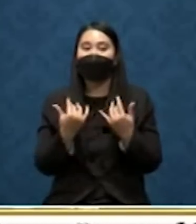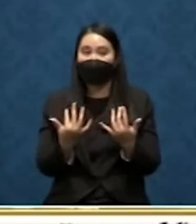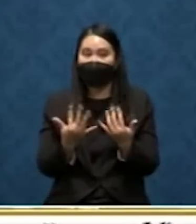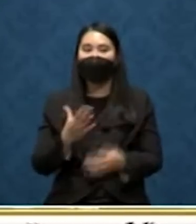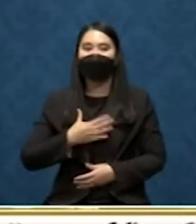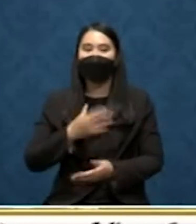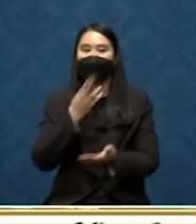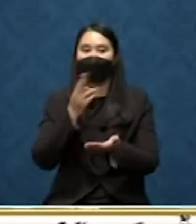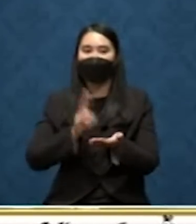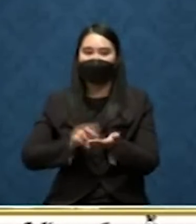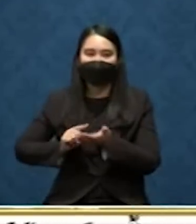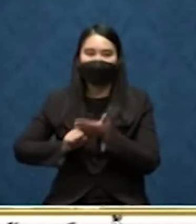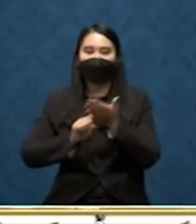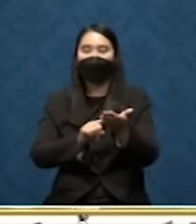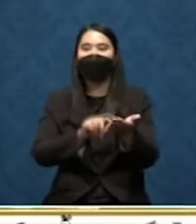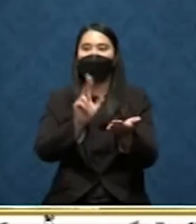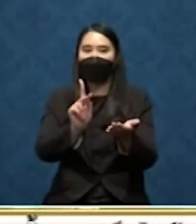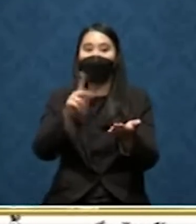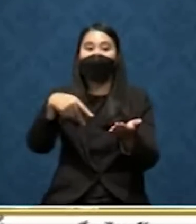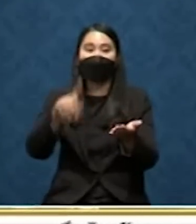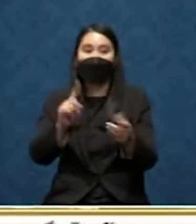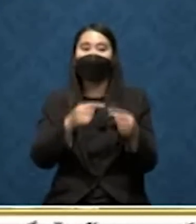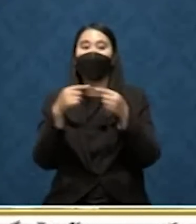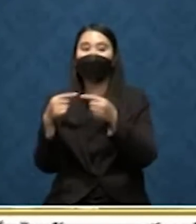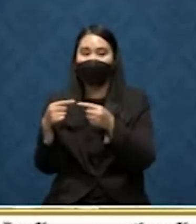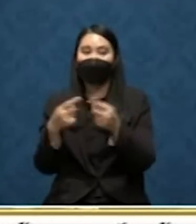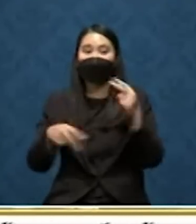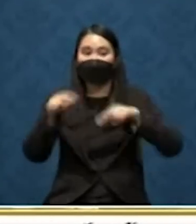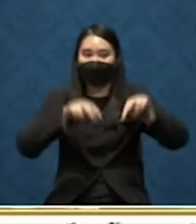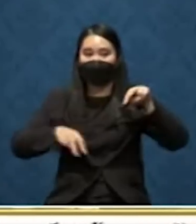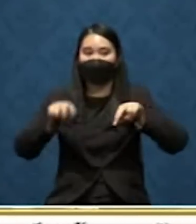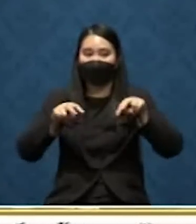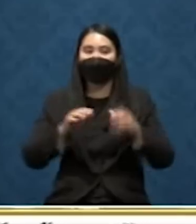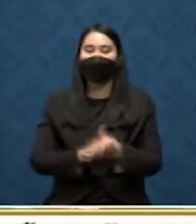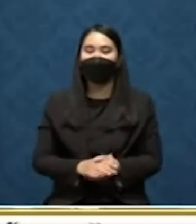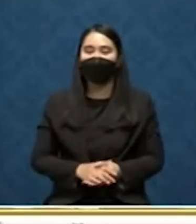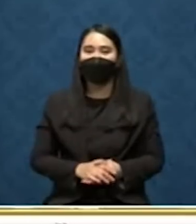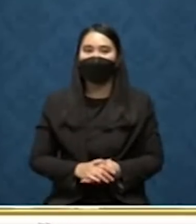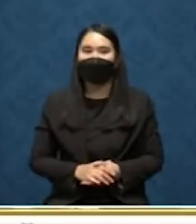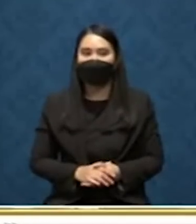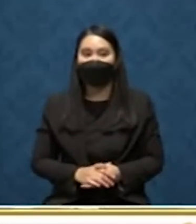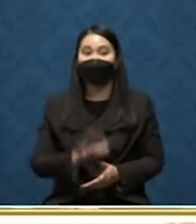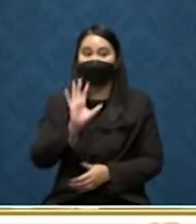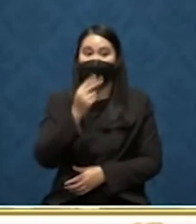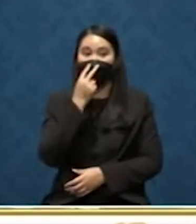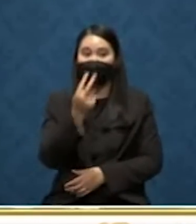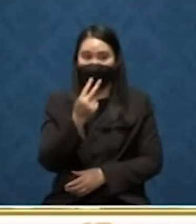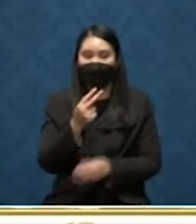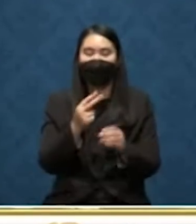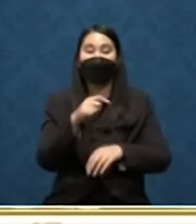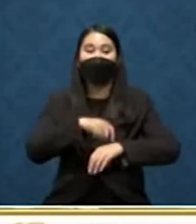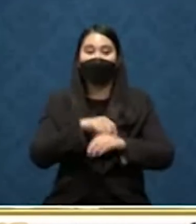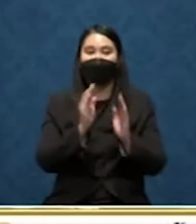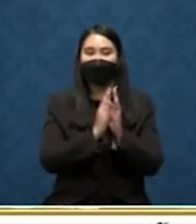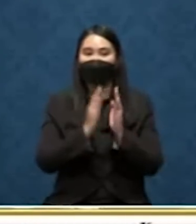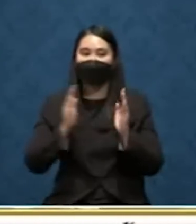ทำหนังสือไปถงก่อ ให้ทรวศอกตอไปนะครับที่สำคญครับลองดูถามรายครับ